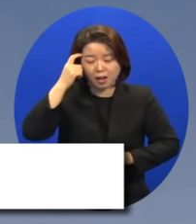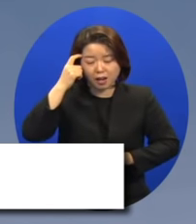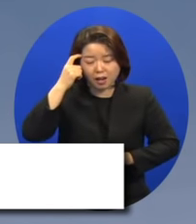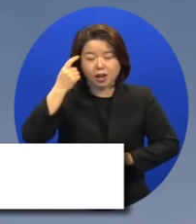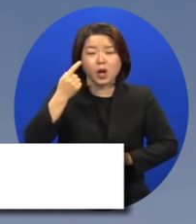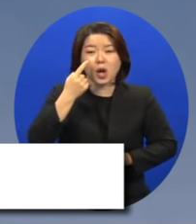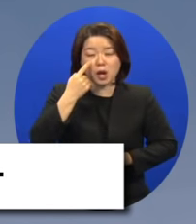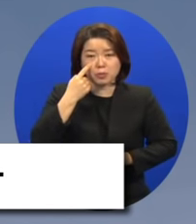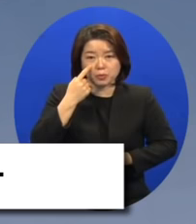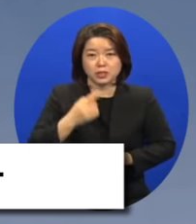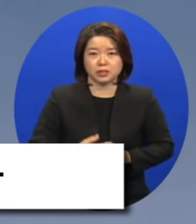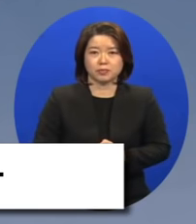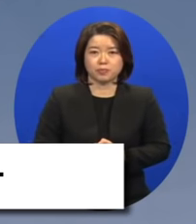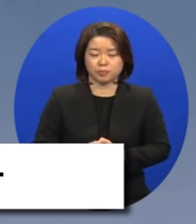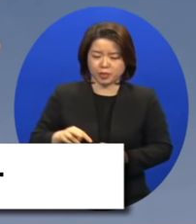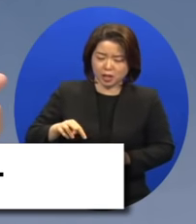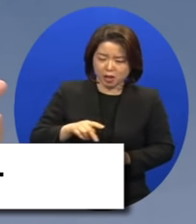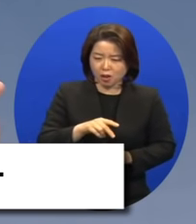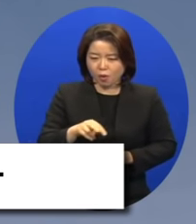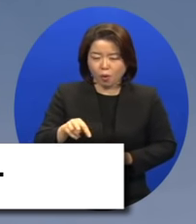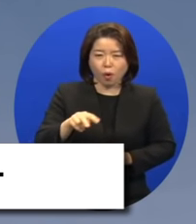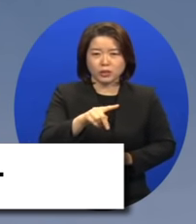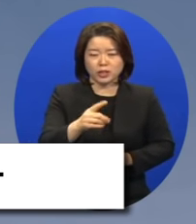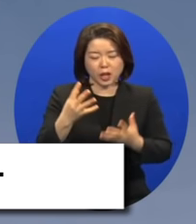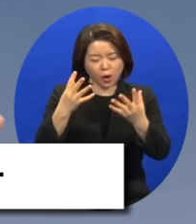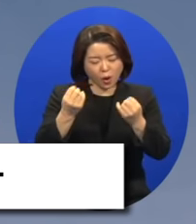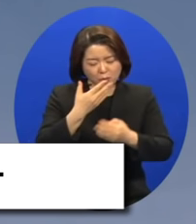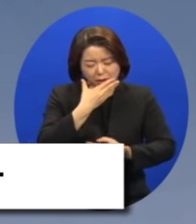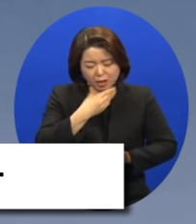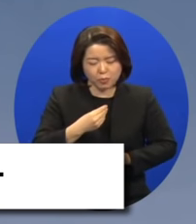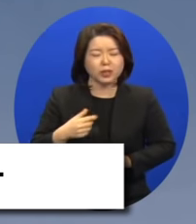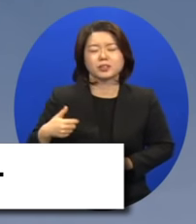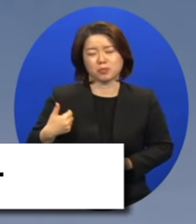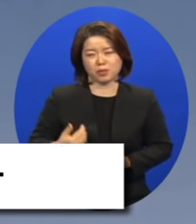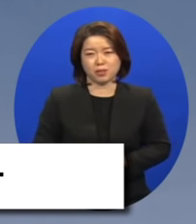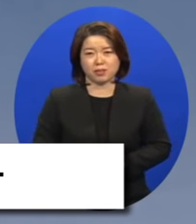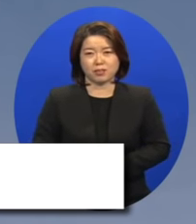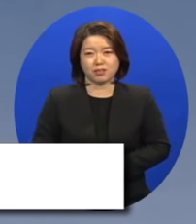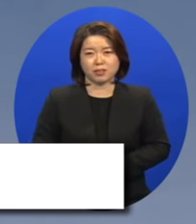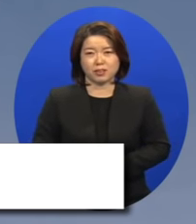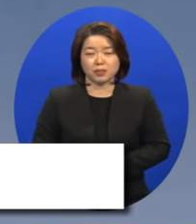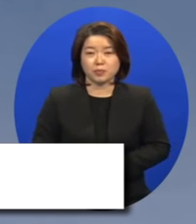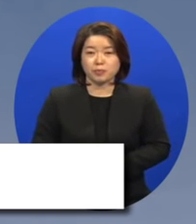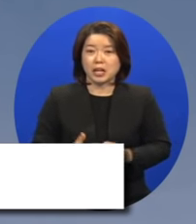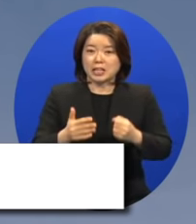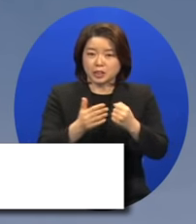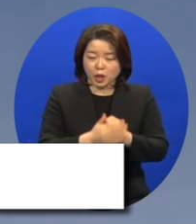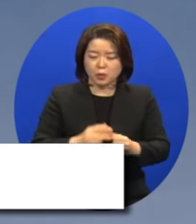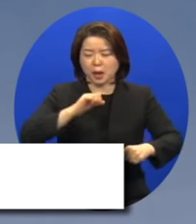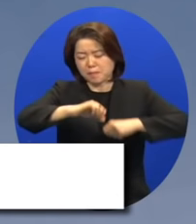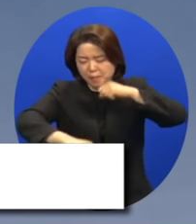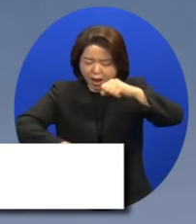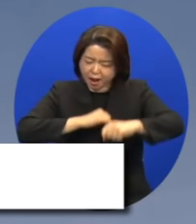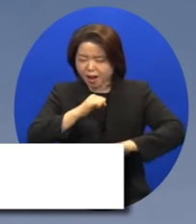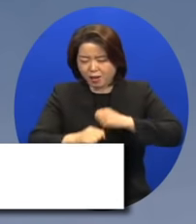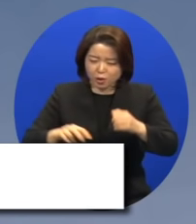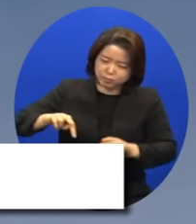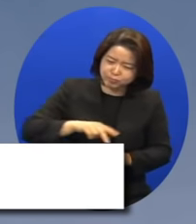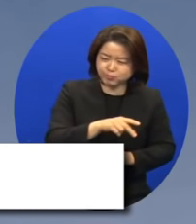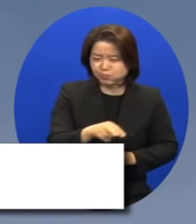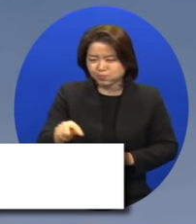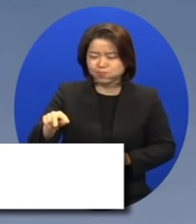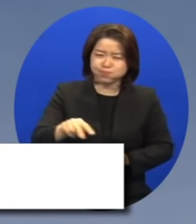그저걸을수있다는것자체가얼마나엄청난행복인지깨달았다고답했습니다 .그는매일그렇게걷는데,그만큼